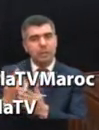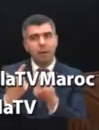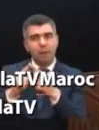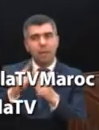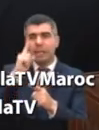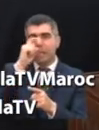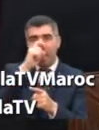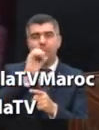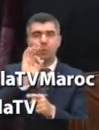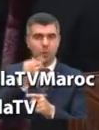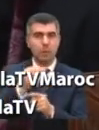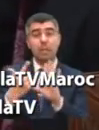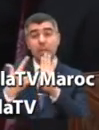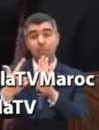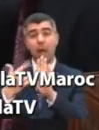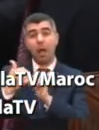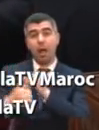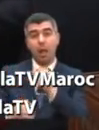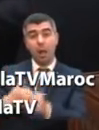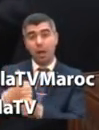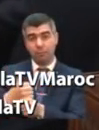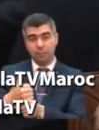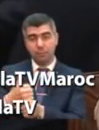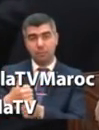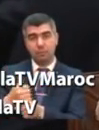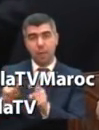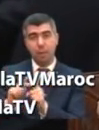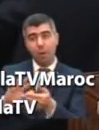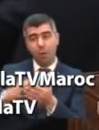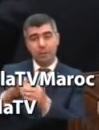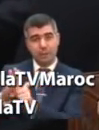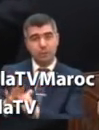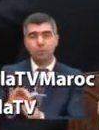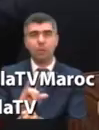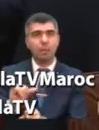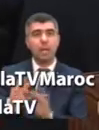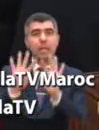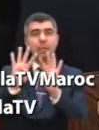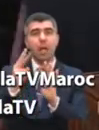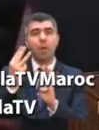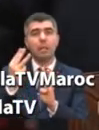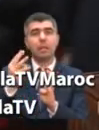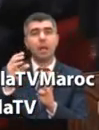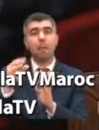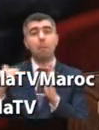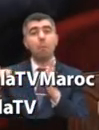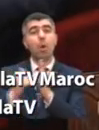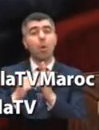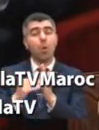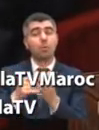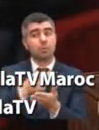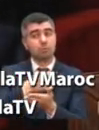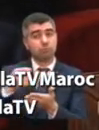الصعوبات. والحصيلة 7 سنوات ماشي سلبية بل إيجابية كما وكيفا، أكثر من 38 مليون خدمة صحية بما فيها خدمات